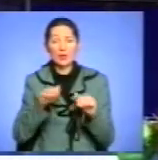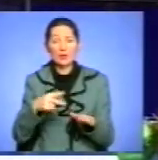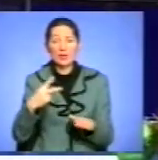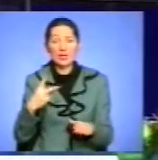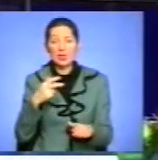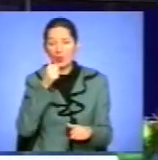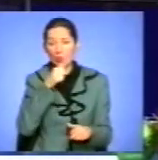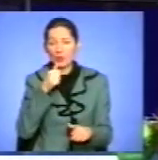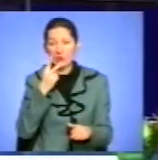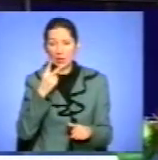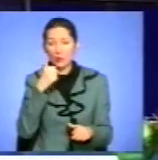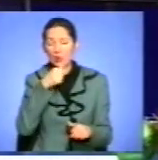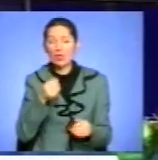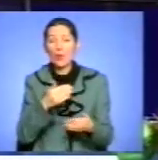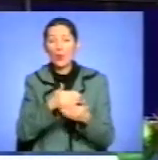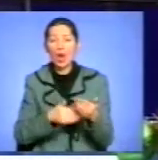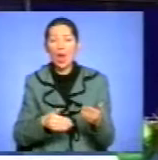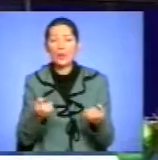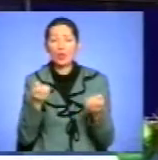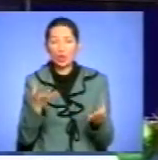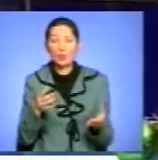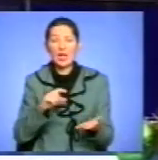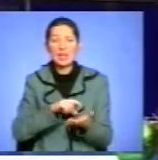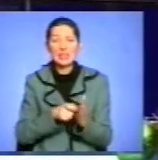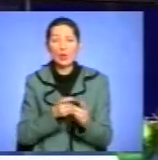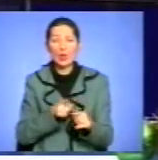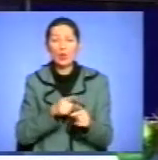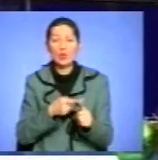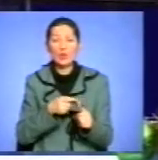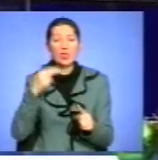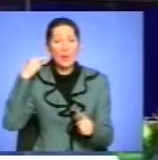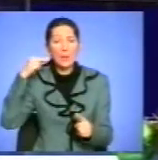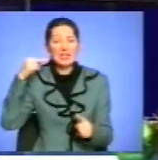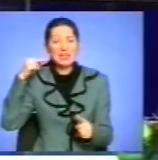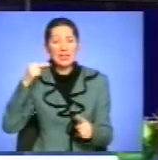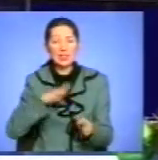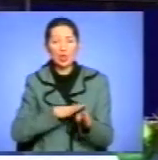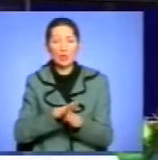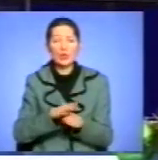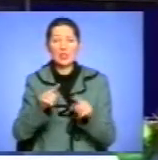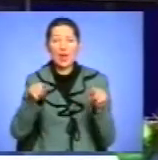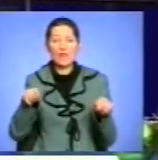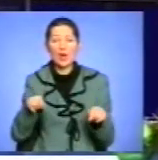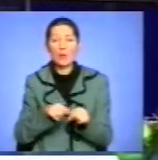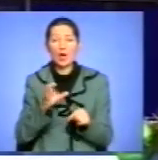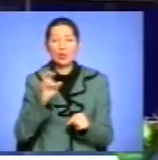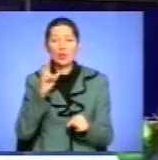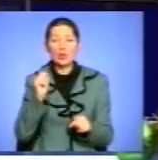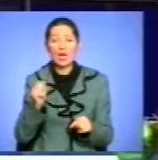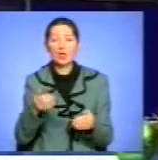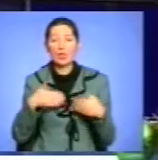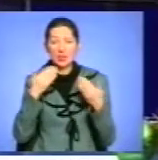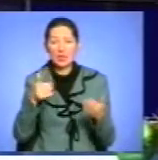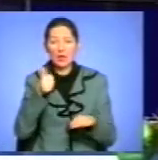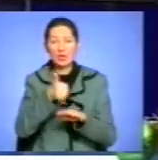через програму «Доступне житло», яку ще називають президентською, бо реалізовується в рамках соціальної ініціативи глави держави.